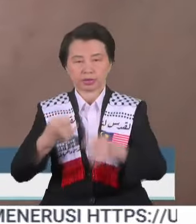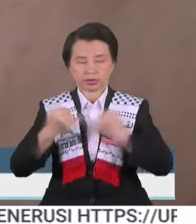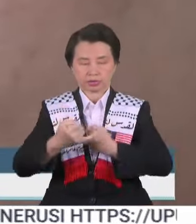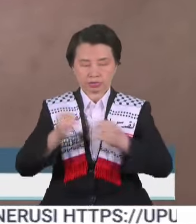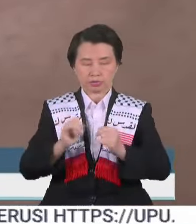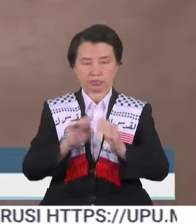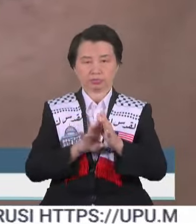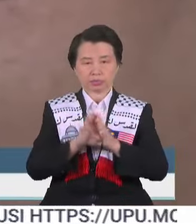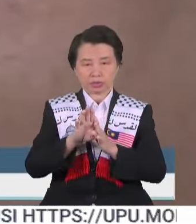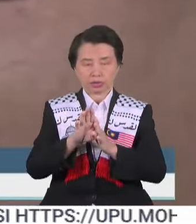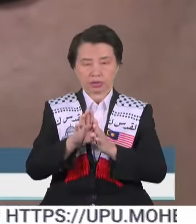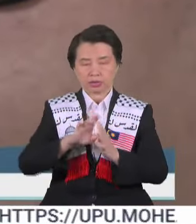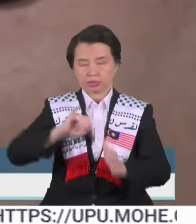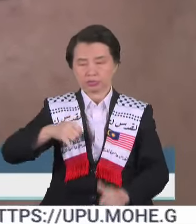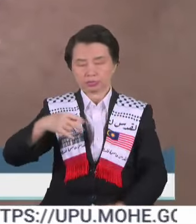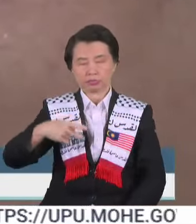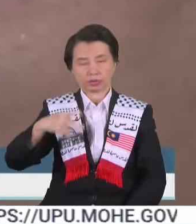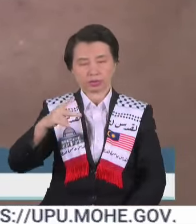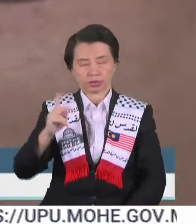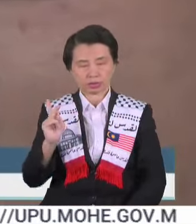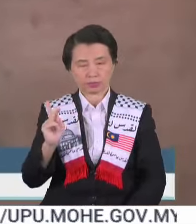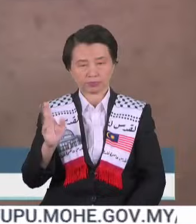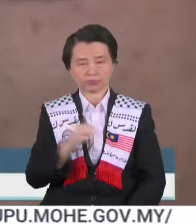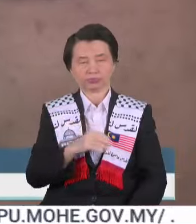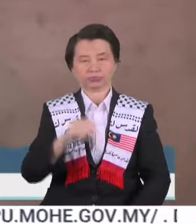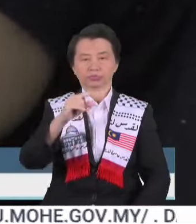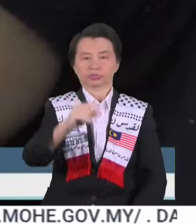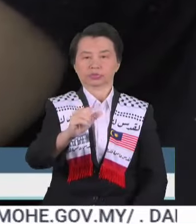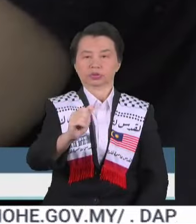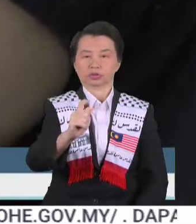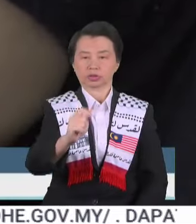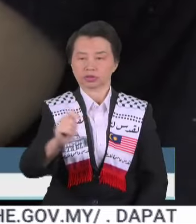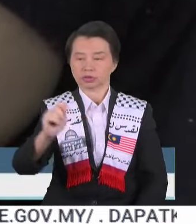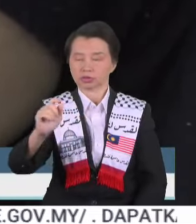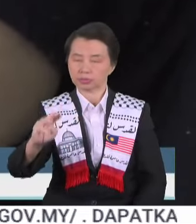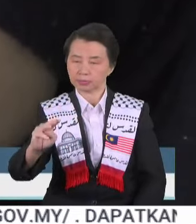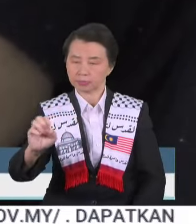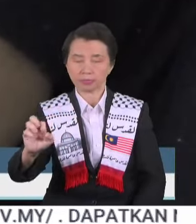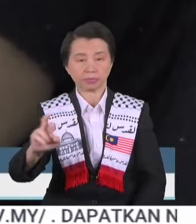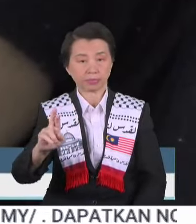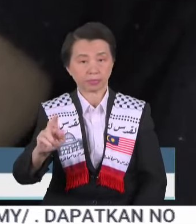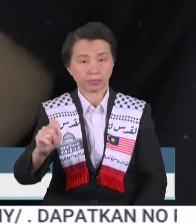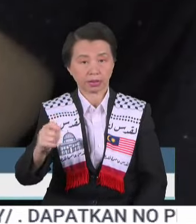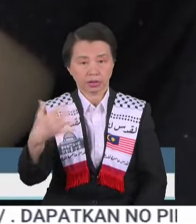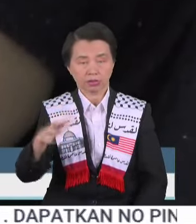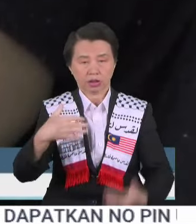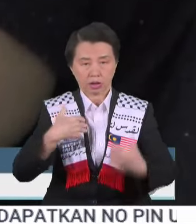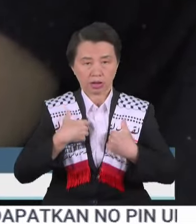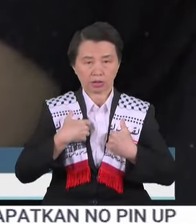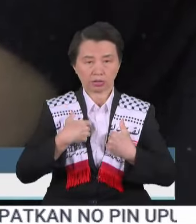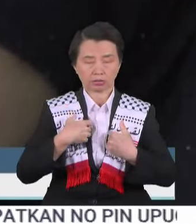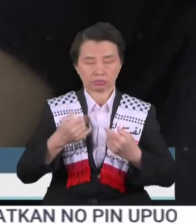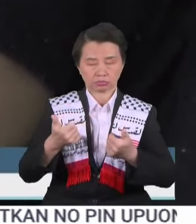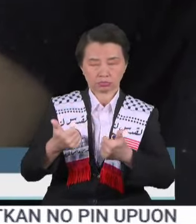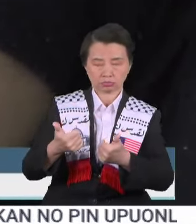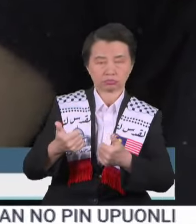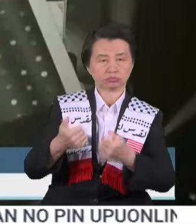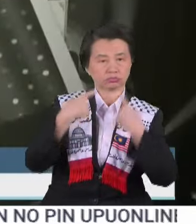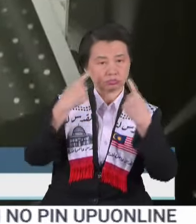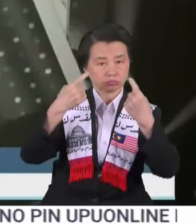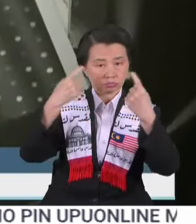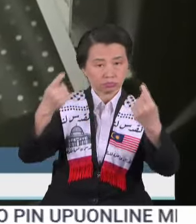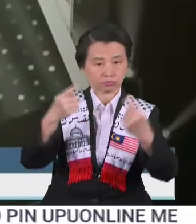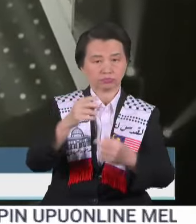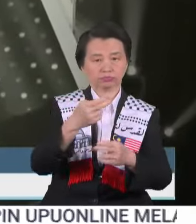Pembangunan Kemahiran JPK. Giat Mara Pinampang juga telah melahirkan dua pelatih cemerlang iaitu